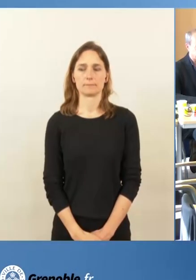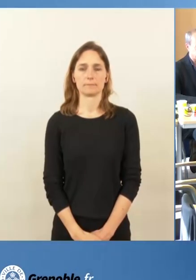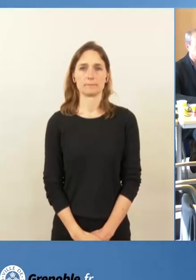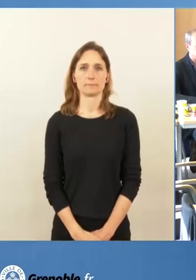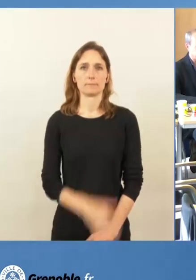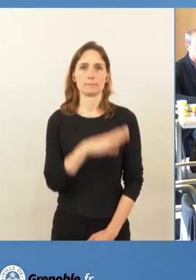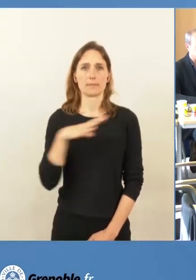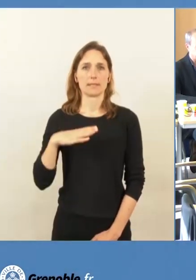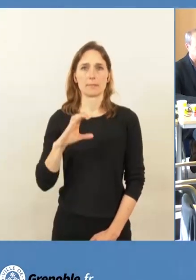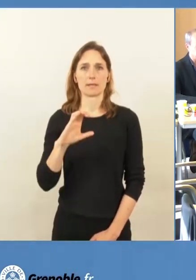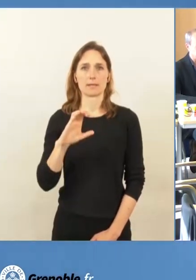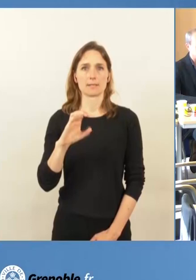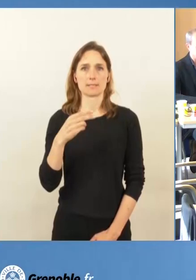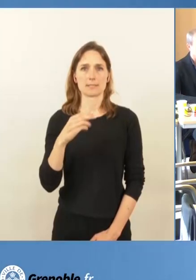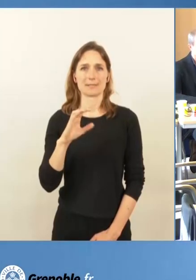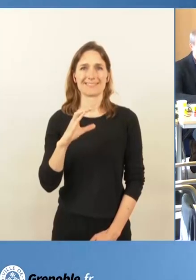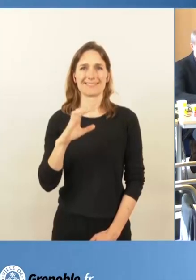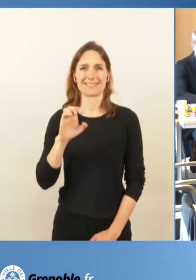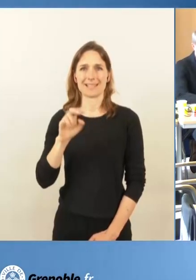Cécile senatiem pour Émilie